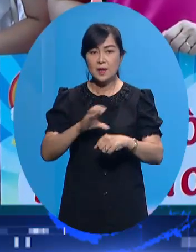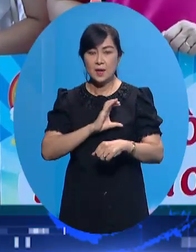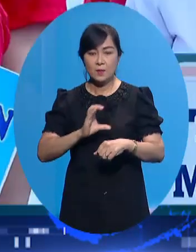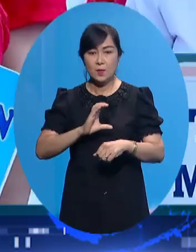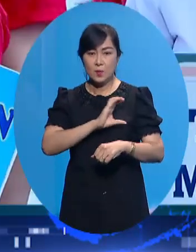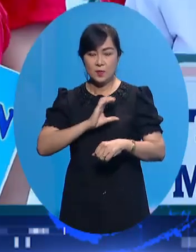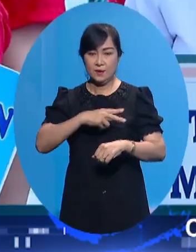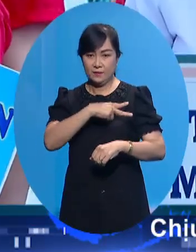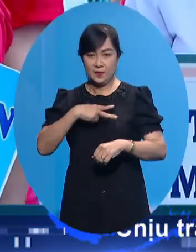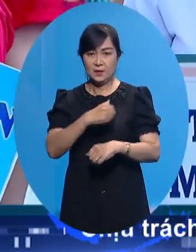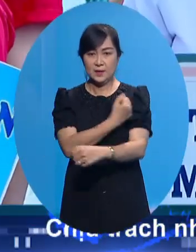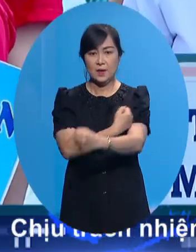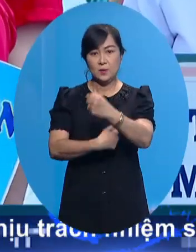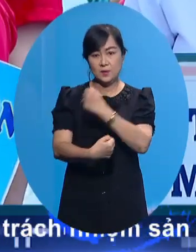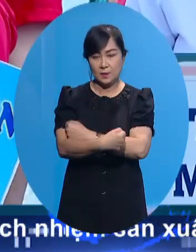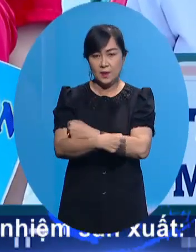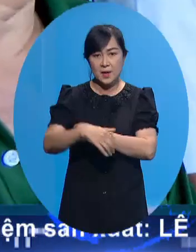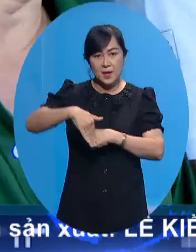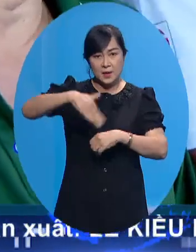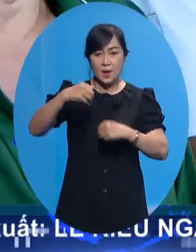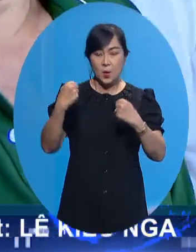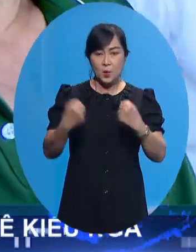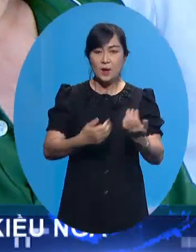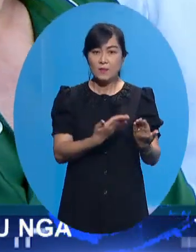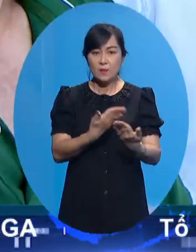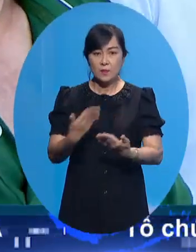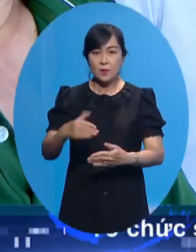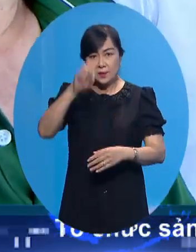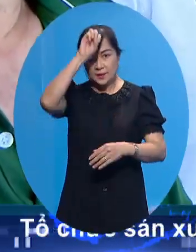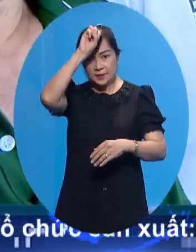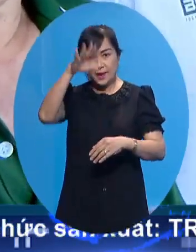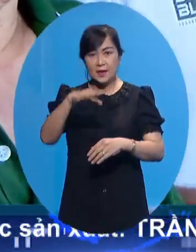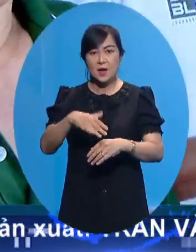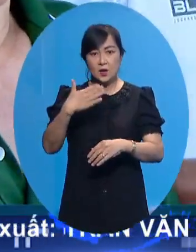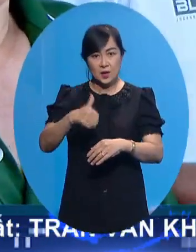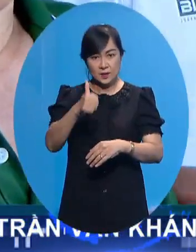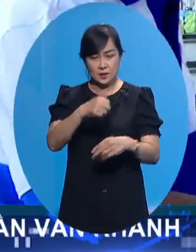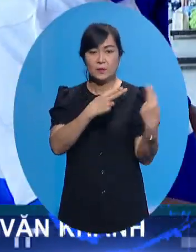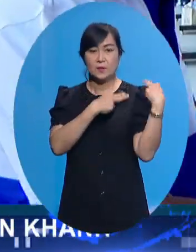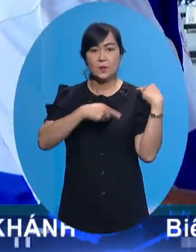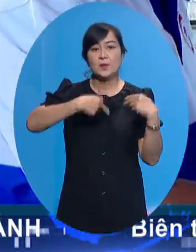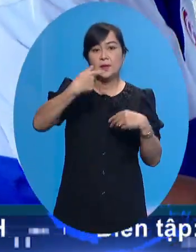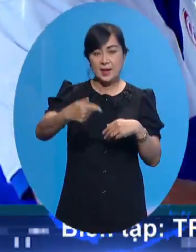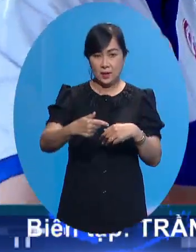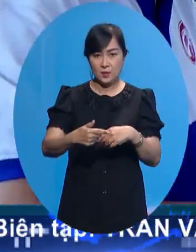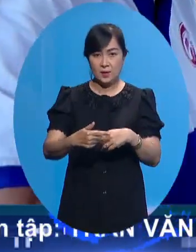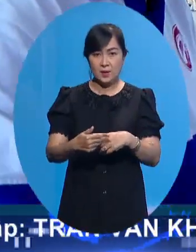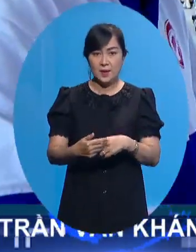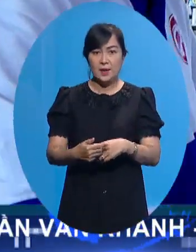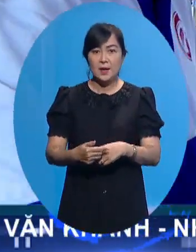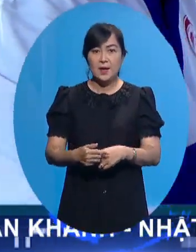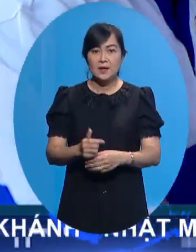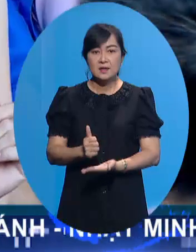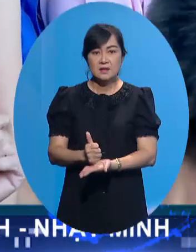bộ công chức viên chức người lao động góp phần nâng cao sức khỏe phục vụ công tác giảng dạy và hoàn thành tốt các nhiệm vụ được giao đây cũng là dịp